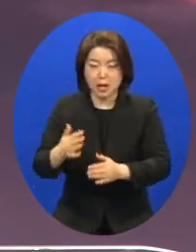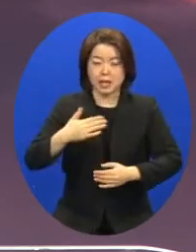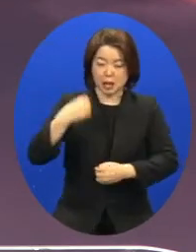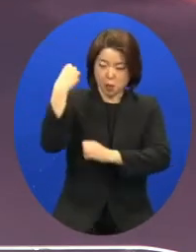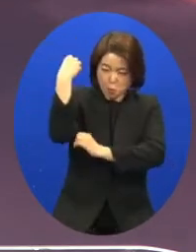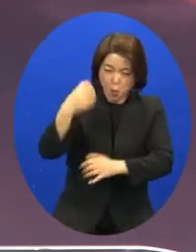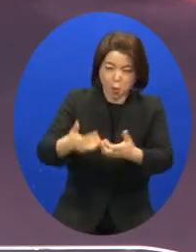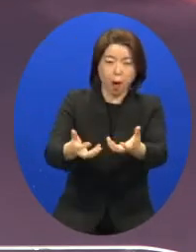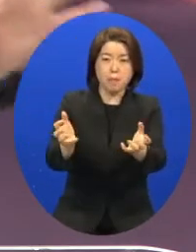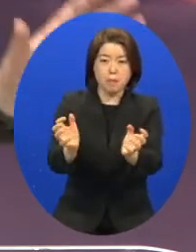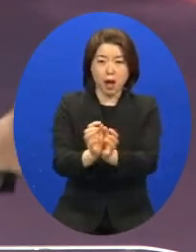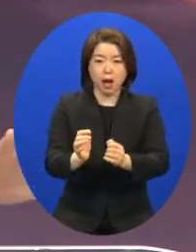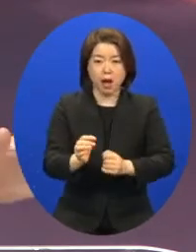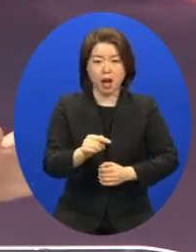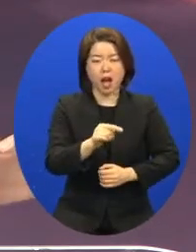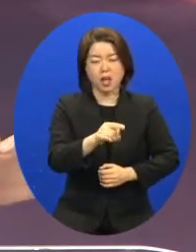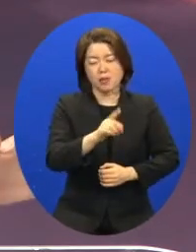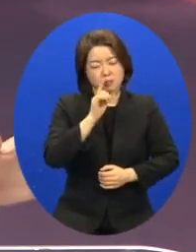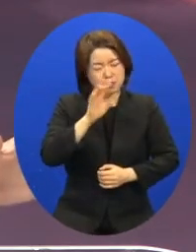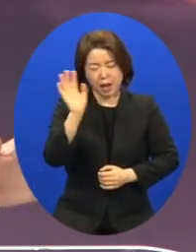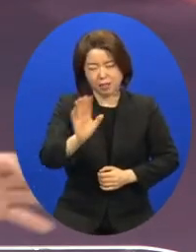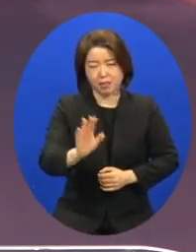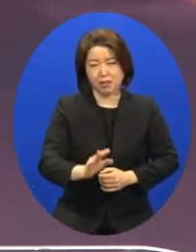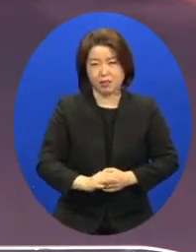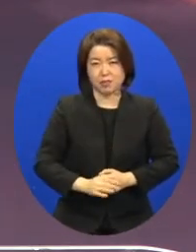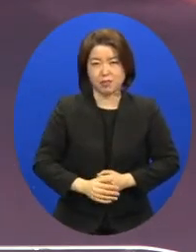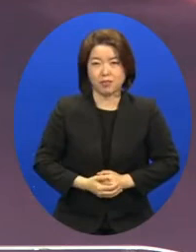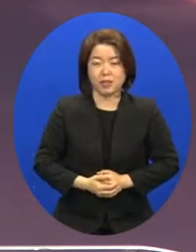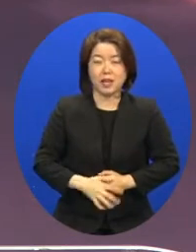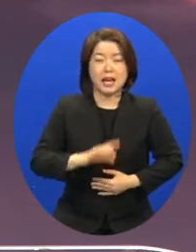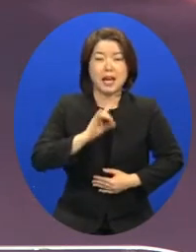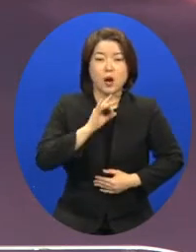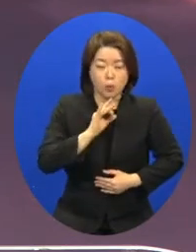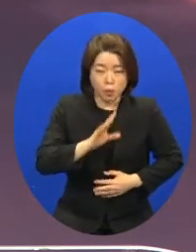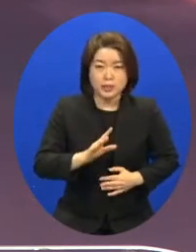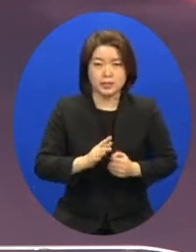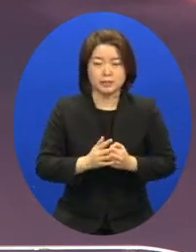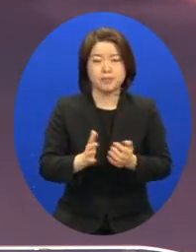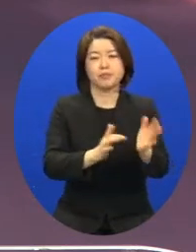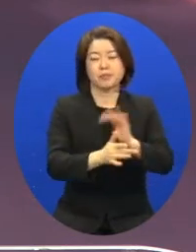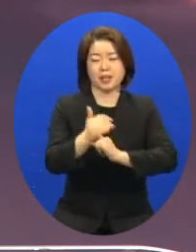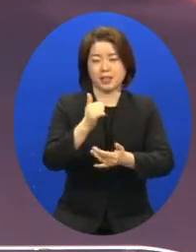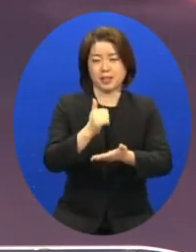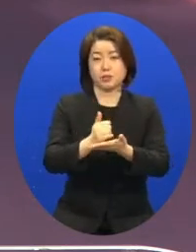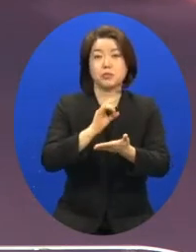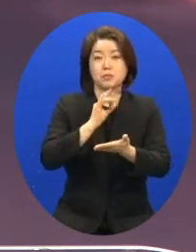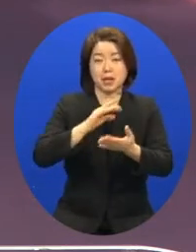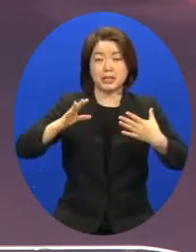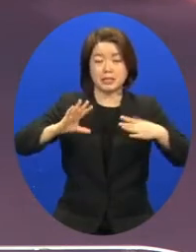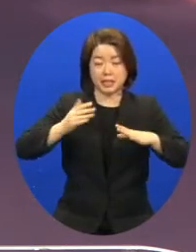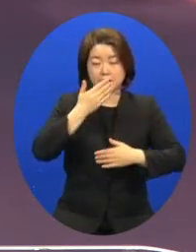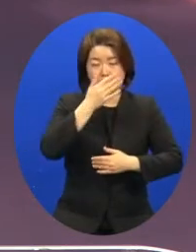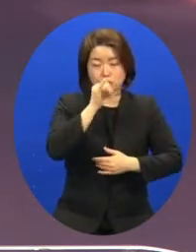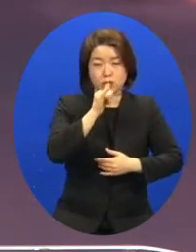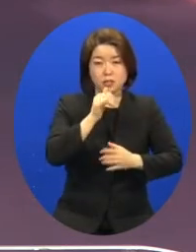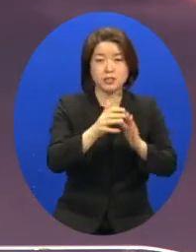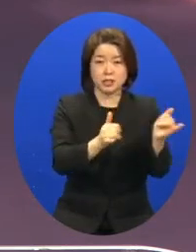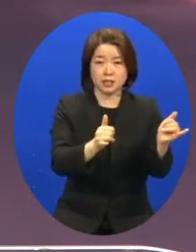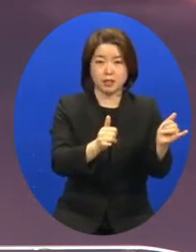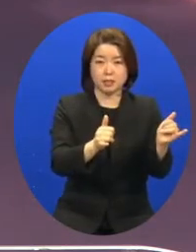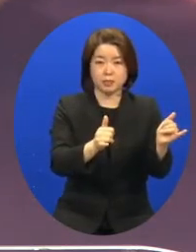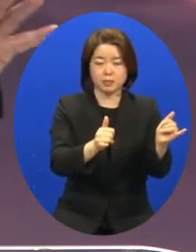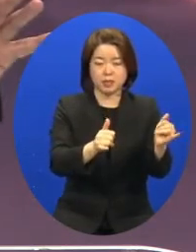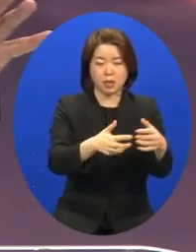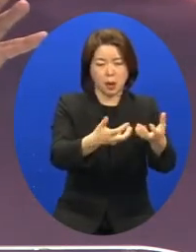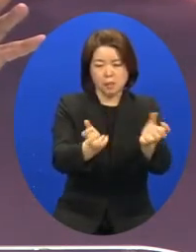원조파다, 말이 안 되는 거죠. 오직 예수님밖에 자랑할 게 없는 사람,